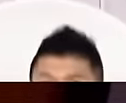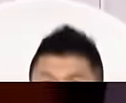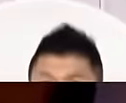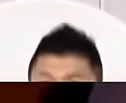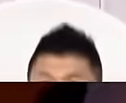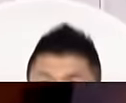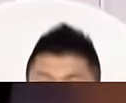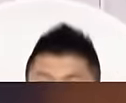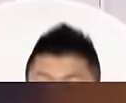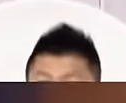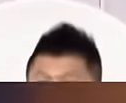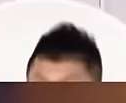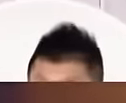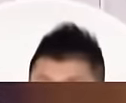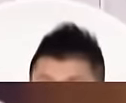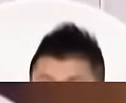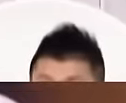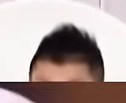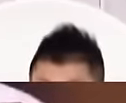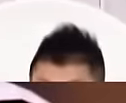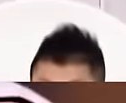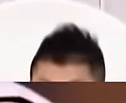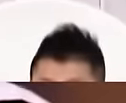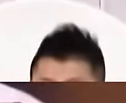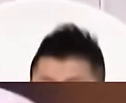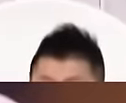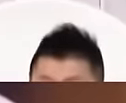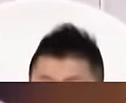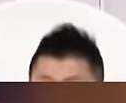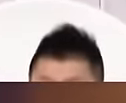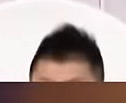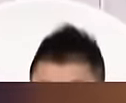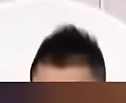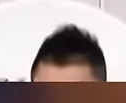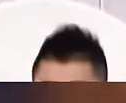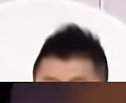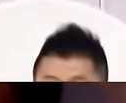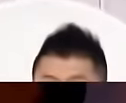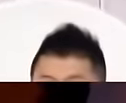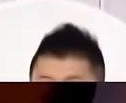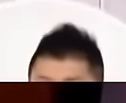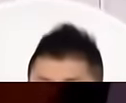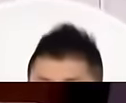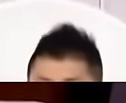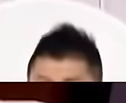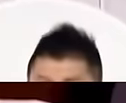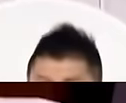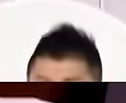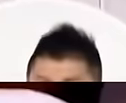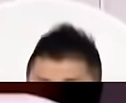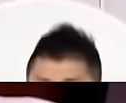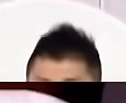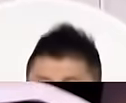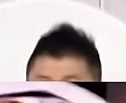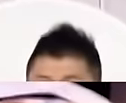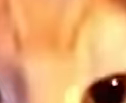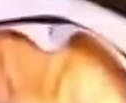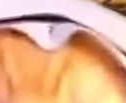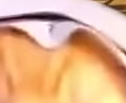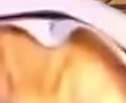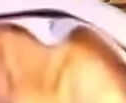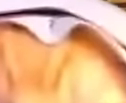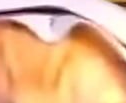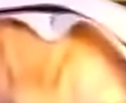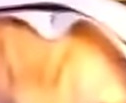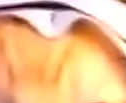我去大哥了我去大哥我